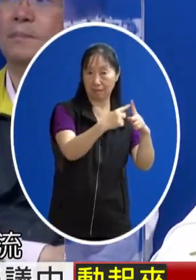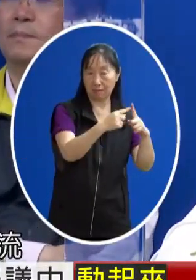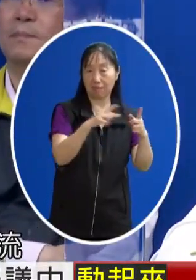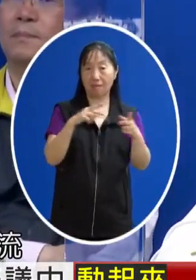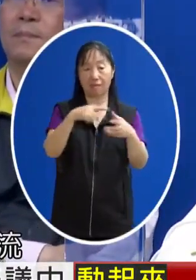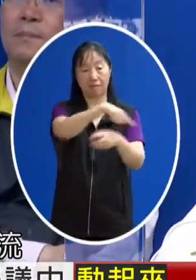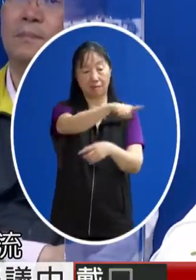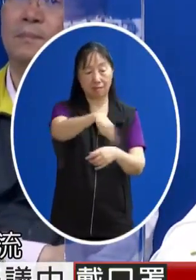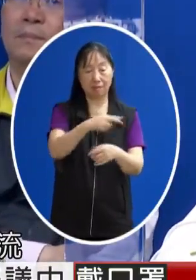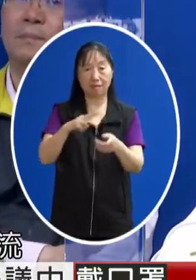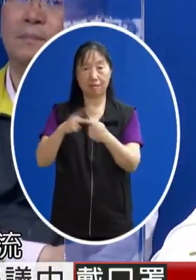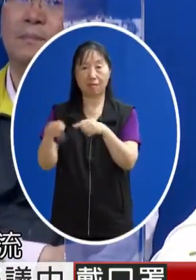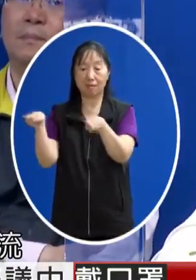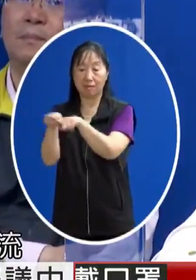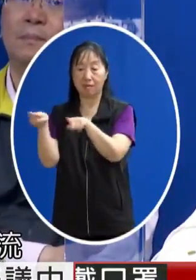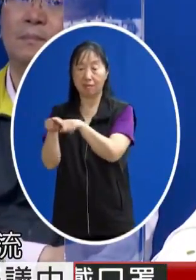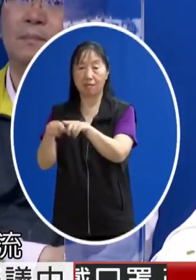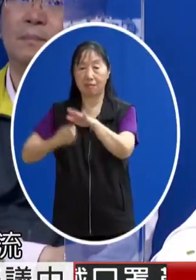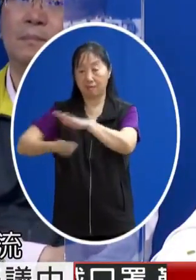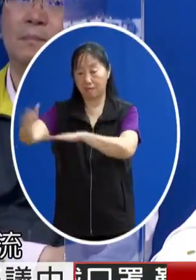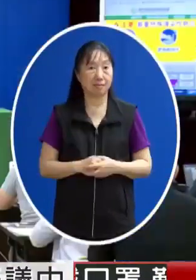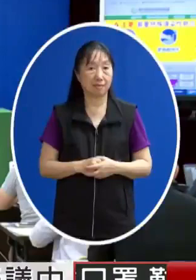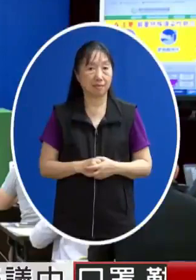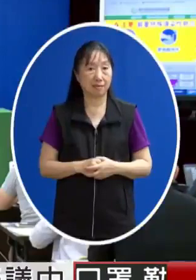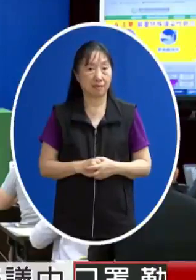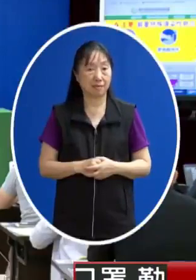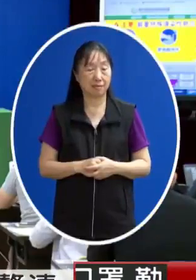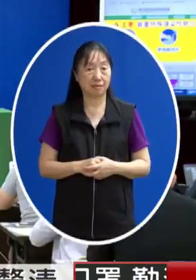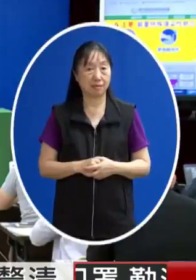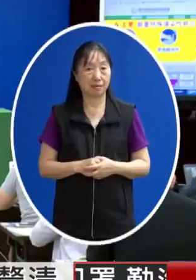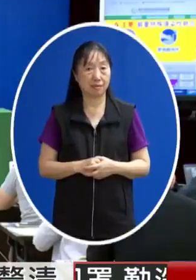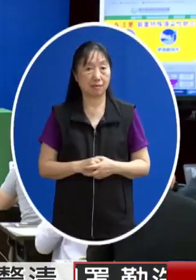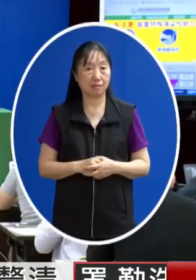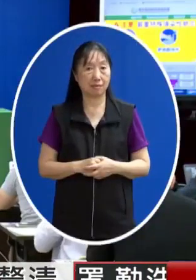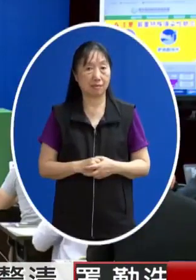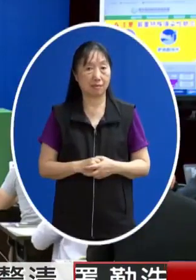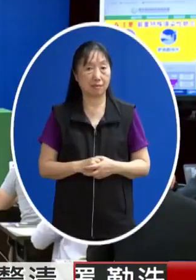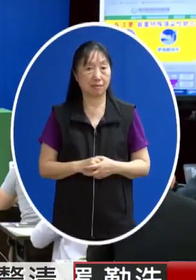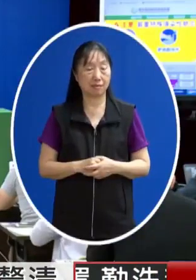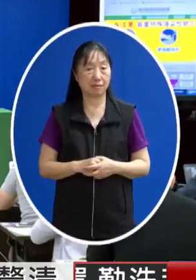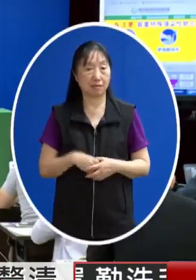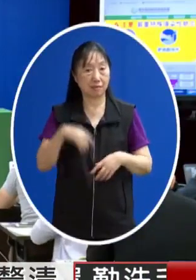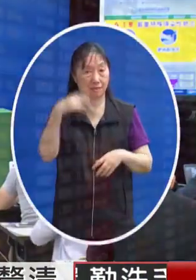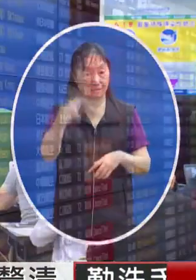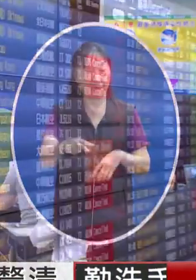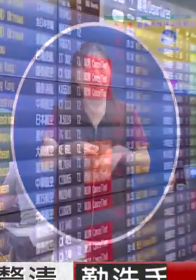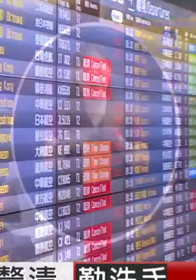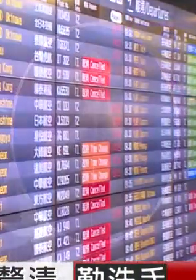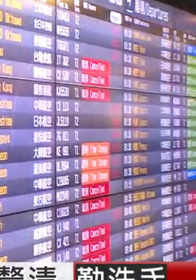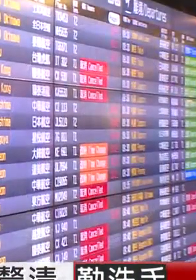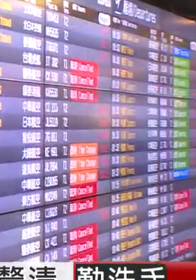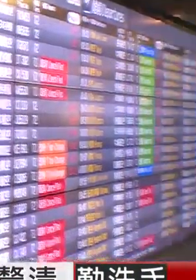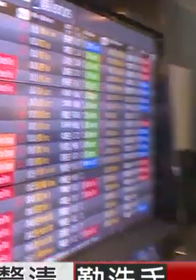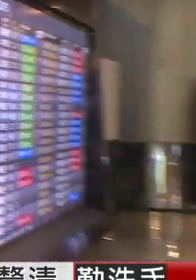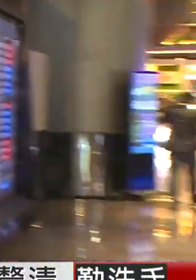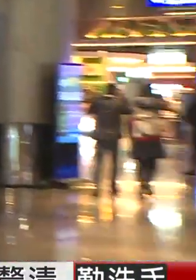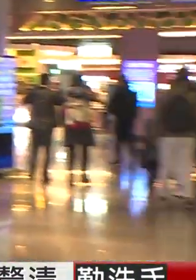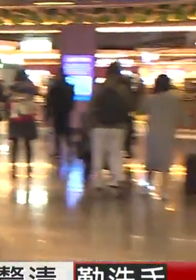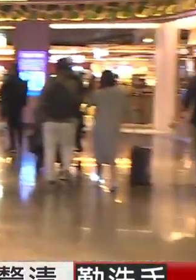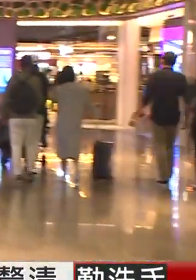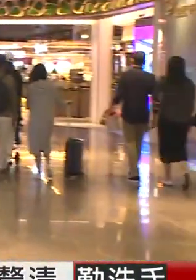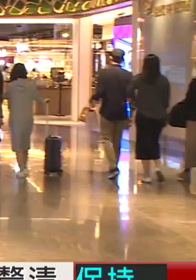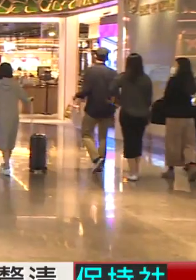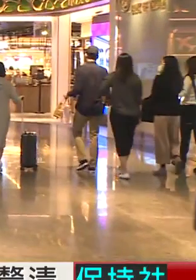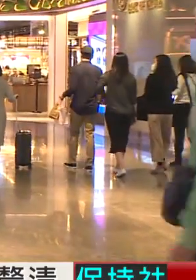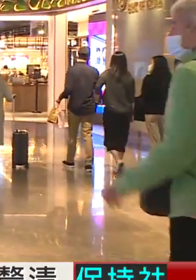做出入境的旅客去做一些分流。 至于何时能定案，陈宗彦仅表示先做动线上的规划与厘